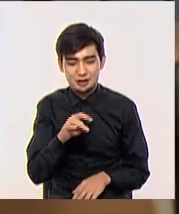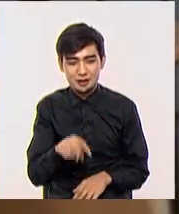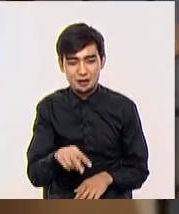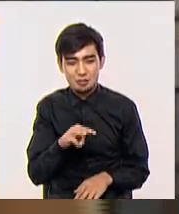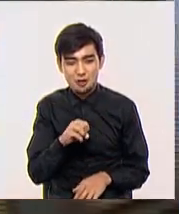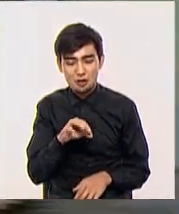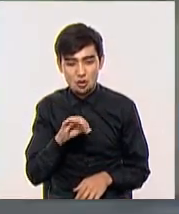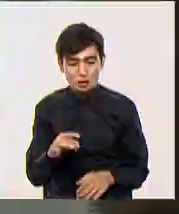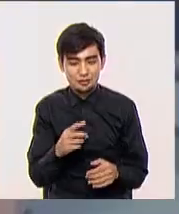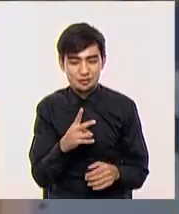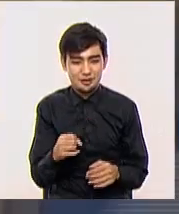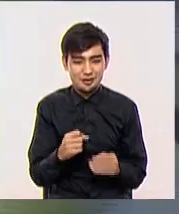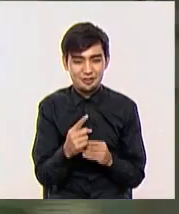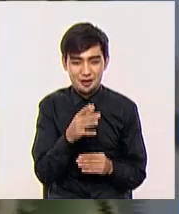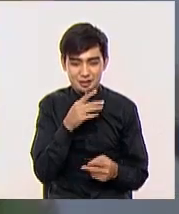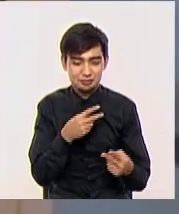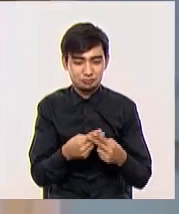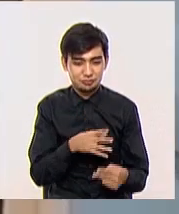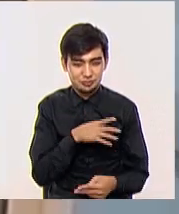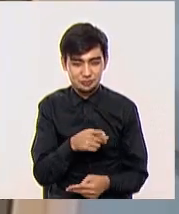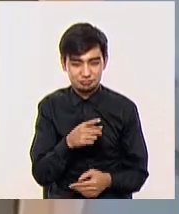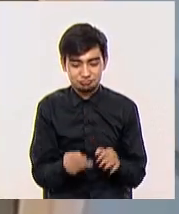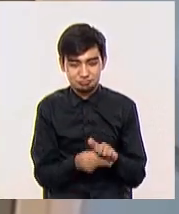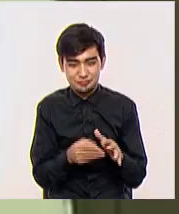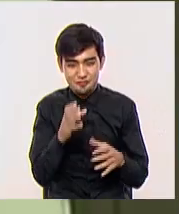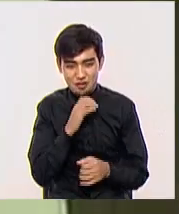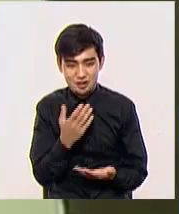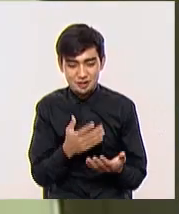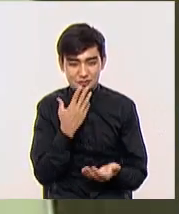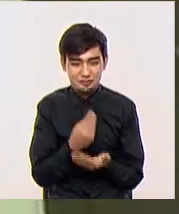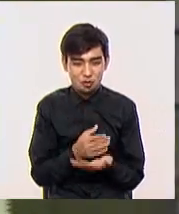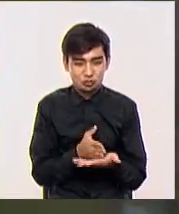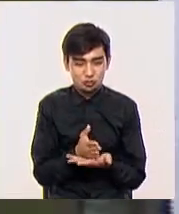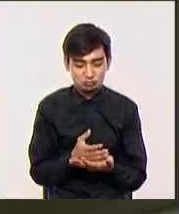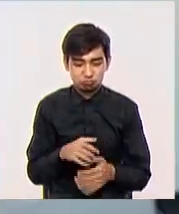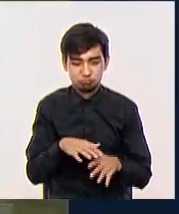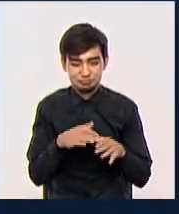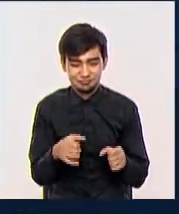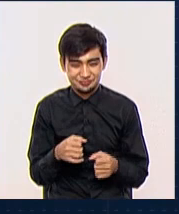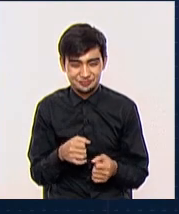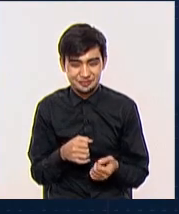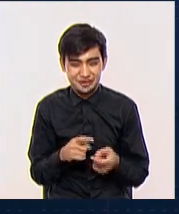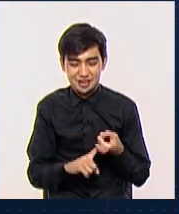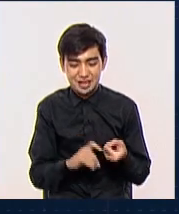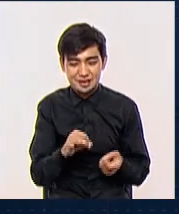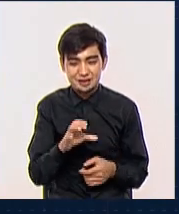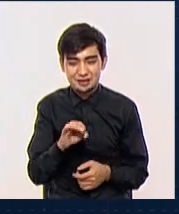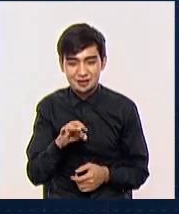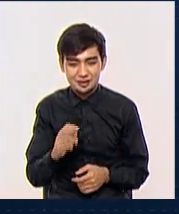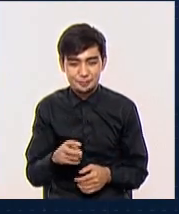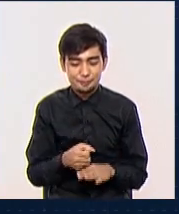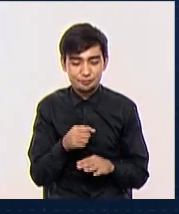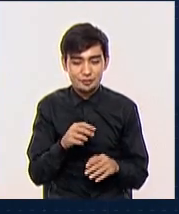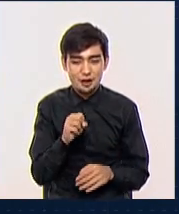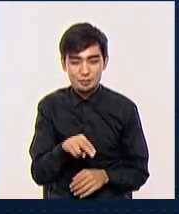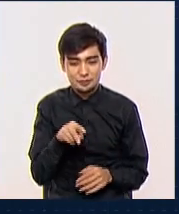которого приговорили к 11 годам лишения свободы за коррупцию и злоупотребление служебным положением. Серик Ахметов, вступивший в должность в